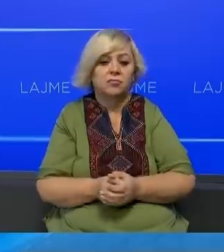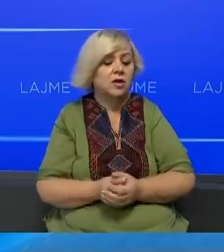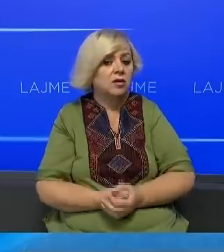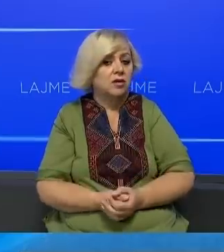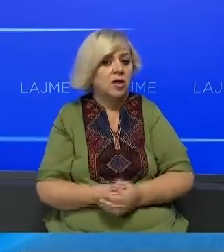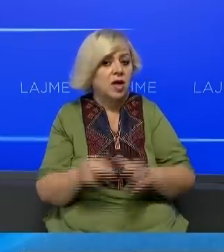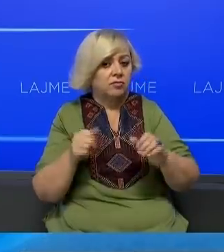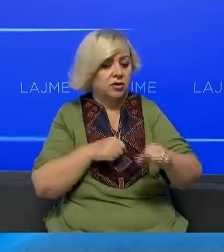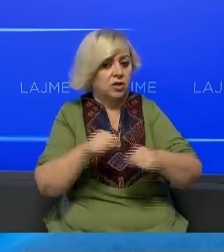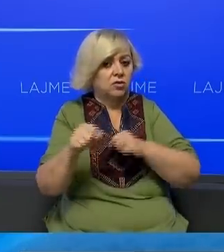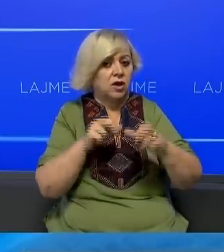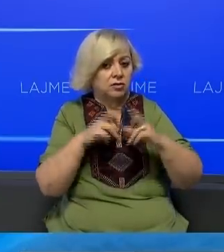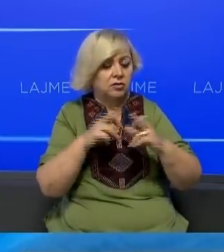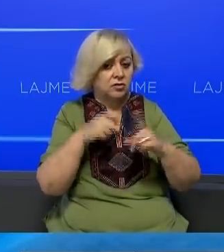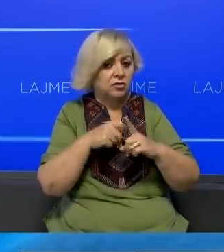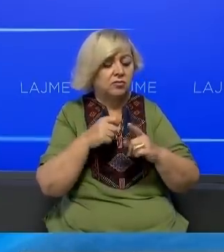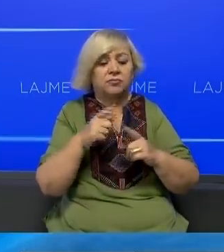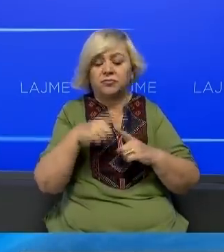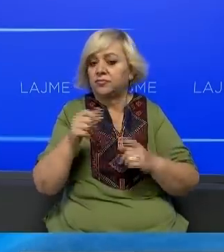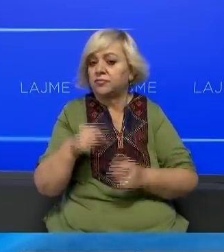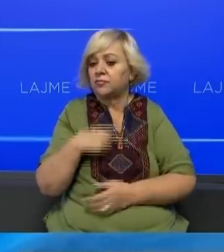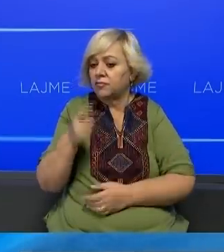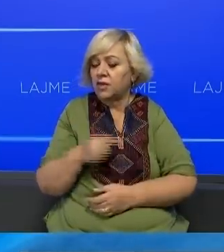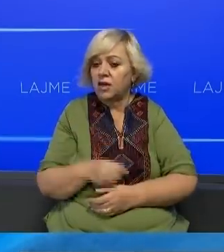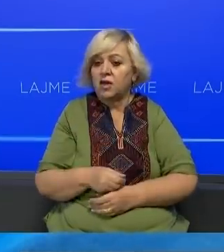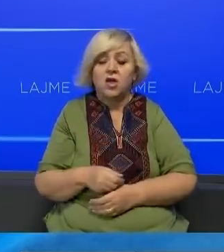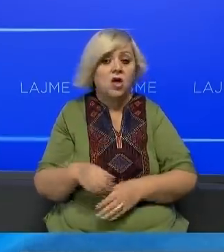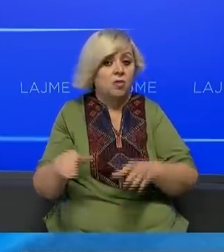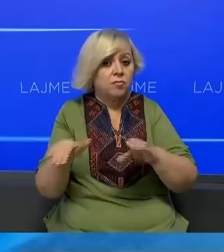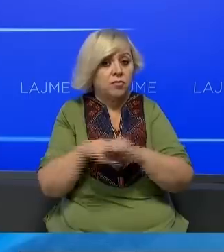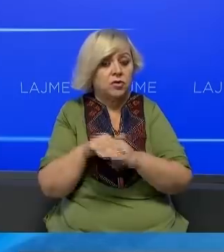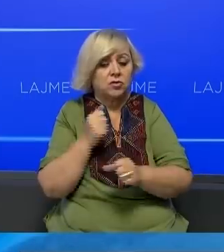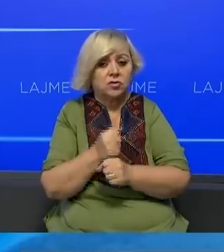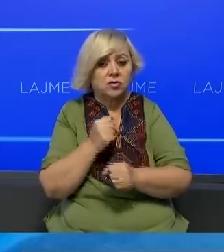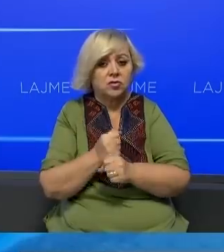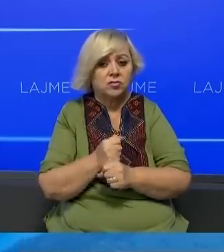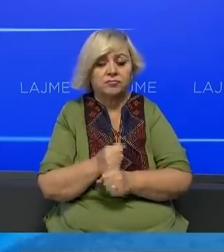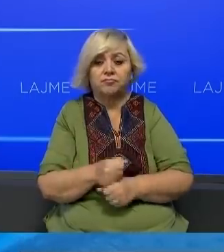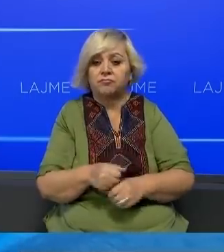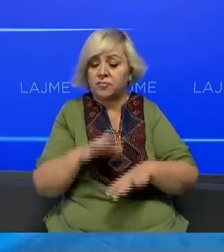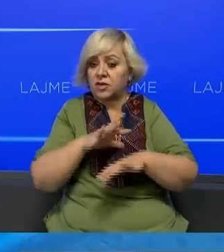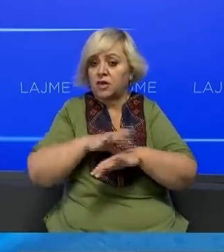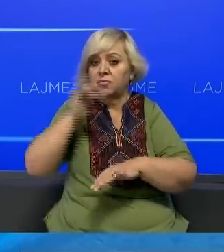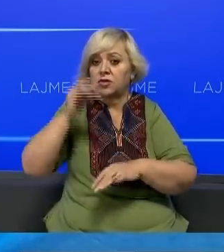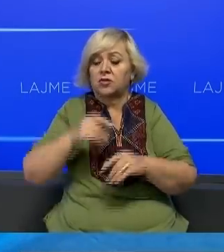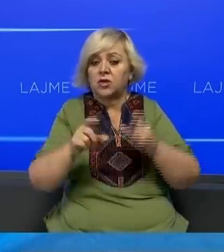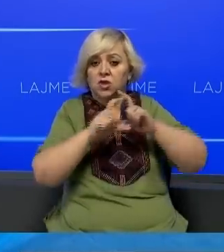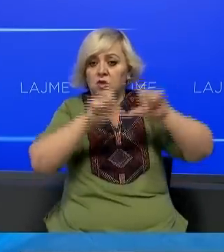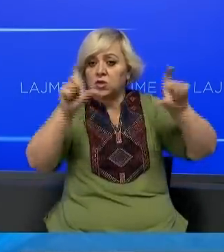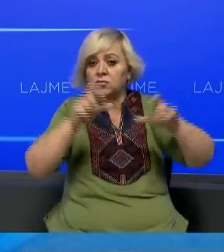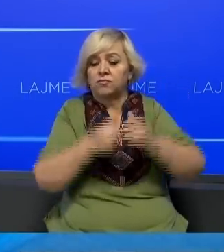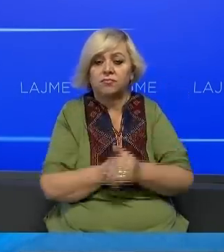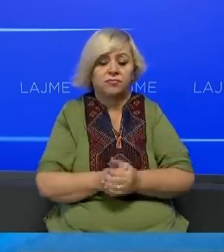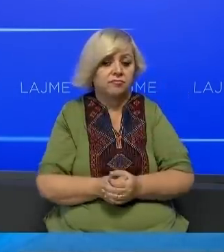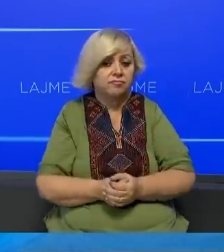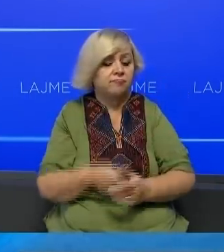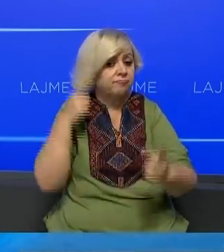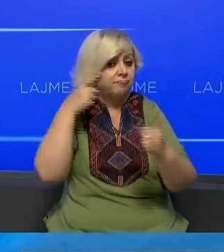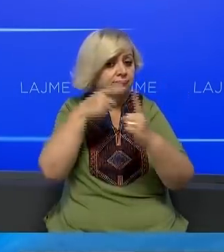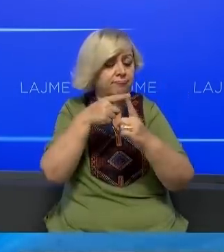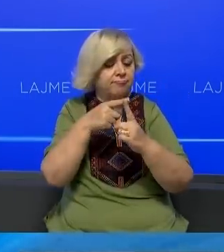Drejtori i ATK-s Ilir Murtezaj tha se formalizimi të punësuarve vazhdon të mbetet një ndër prioritetet e këtij institucioni dhe se me këtë qëllim